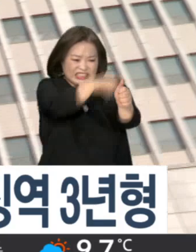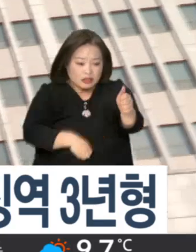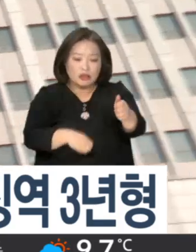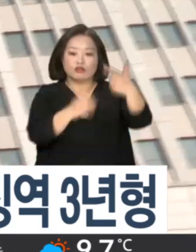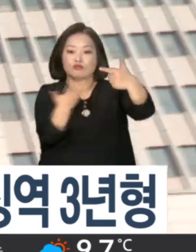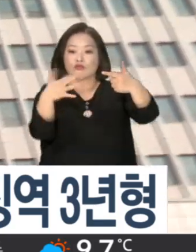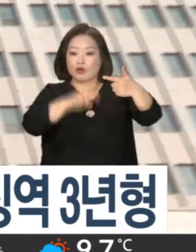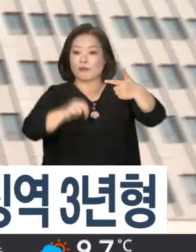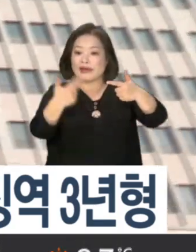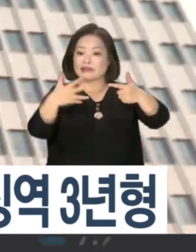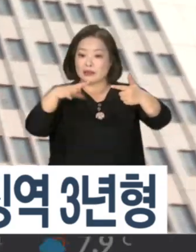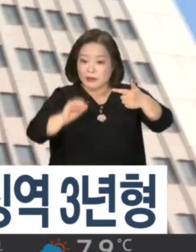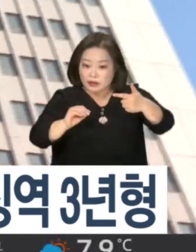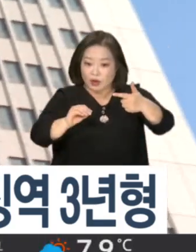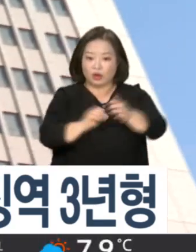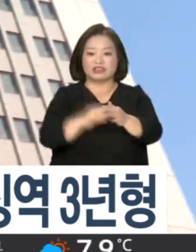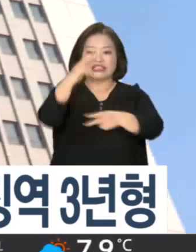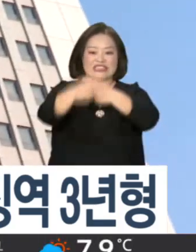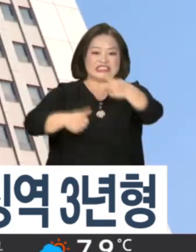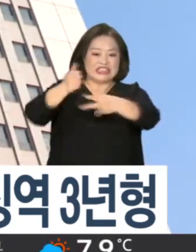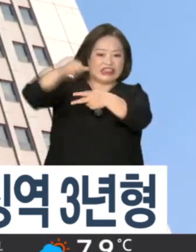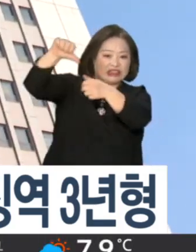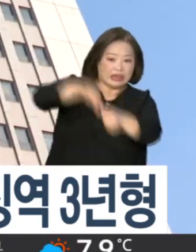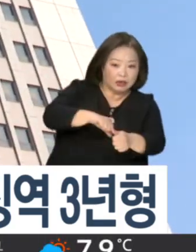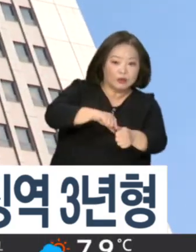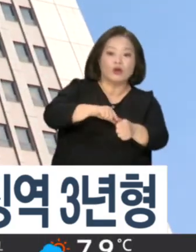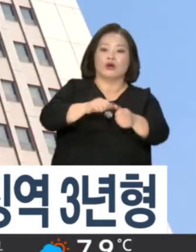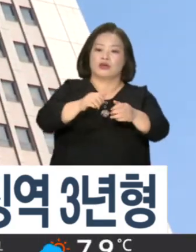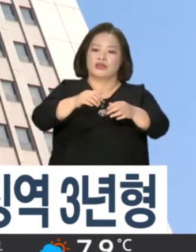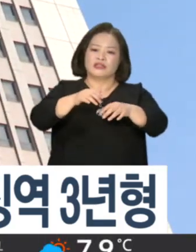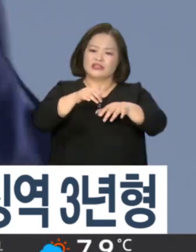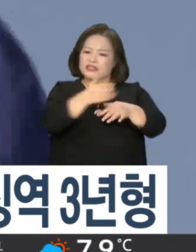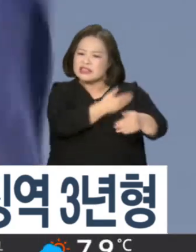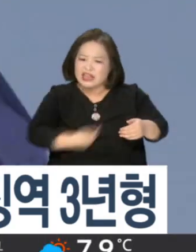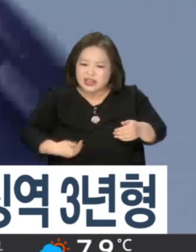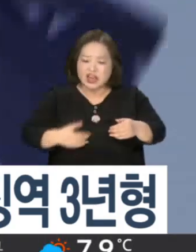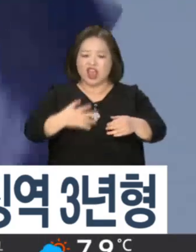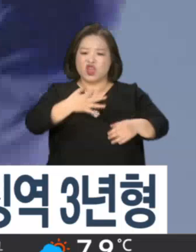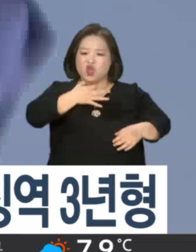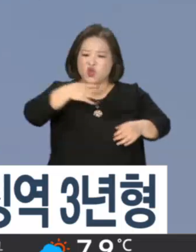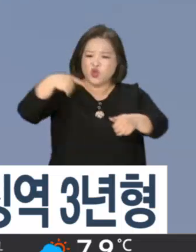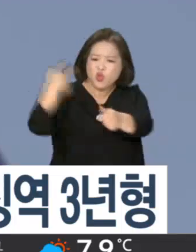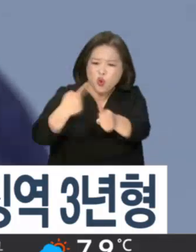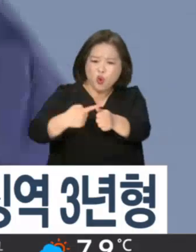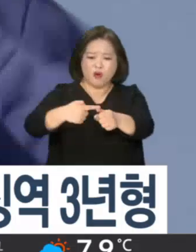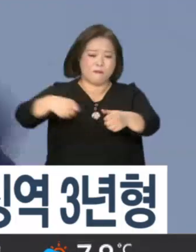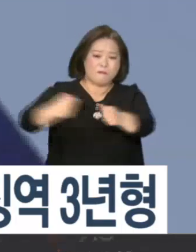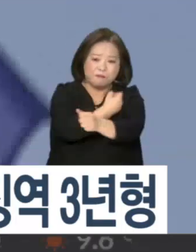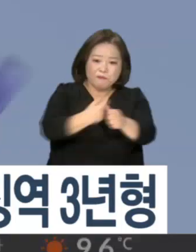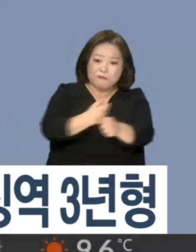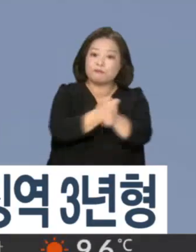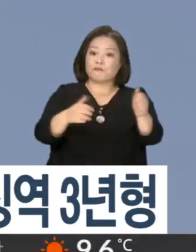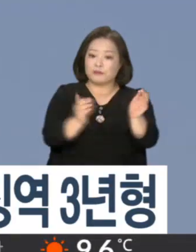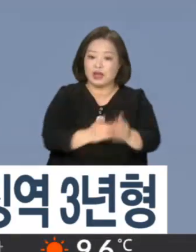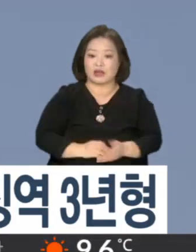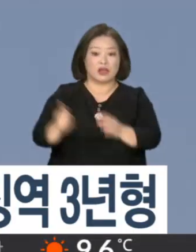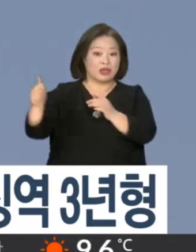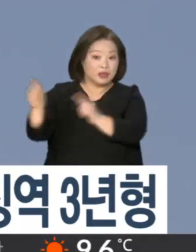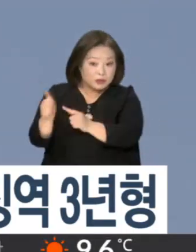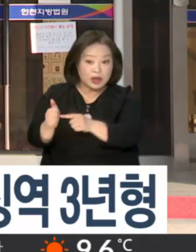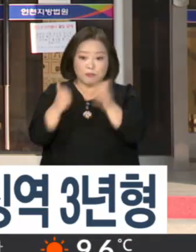받아 가로챘습니다 신내림을 믿기로 제자들을 속이고 욕을 하거나 폭행했습니다 법원은 피고인이